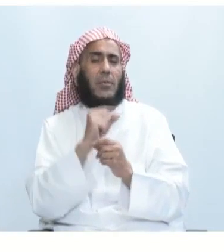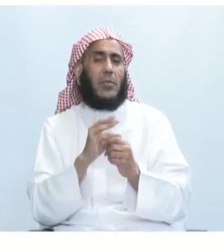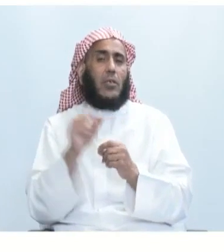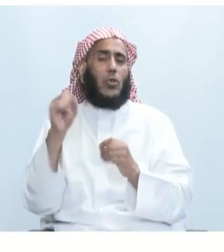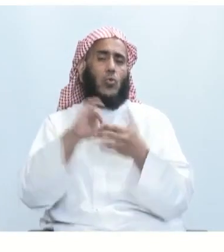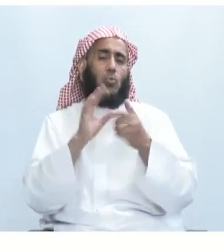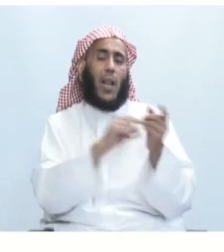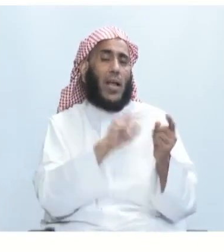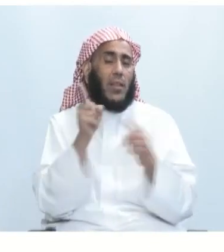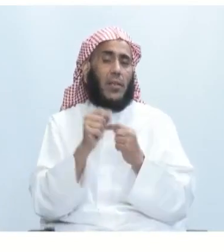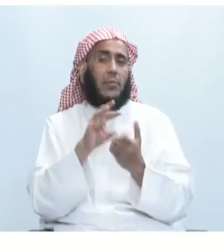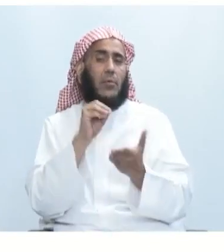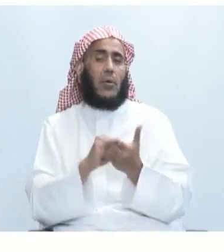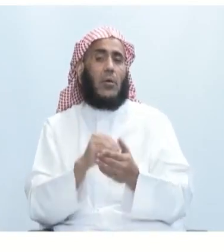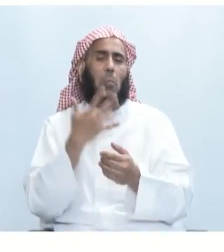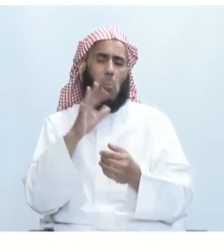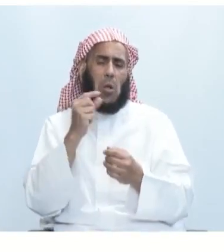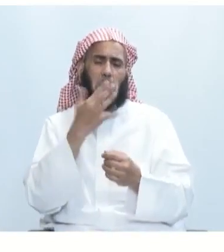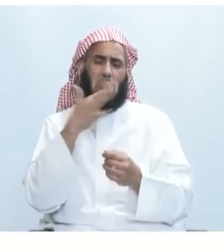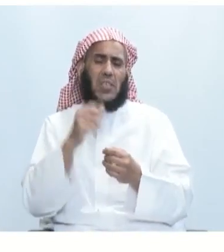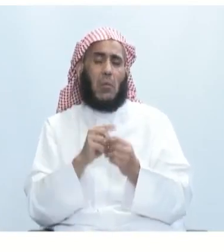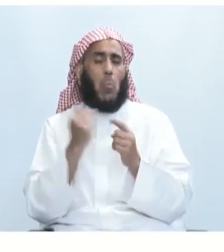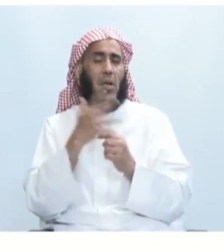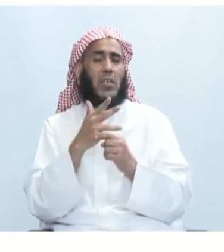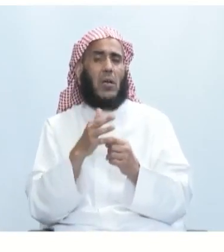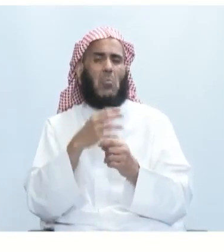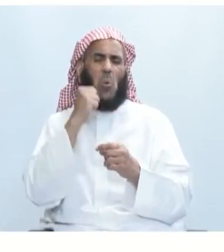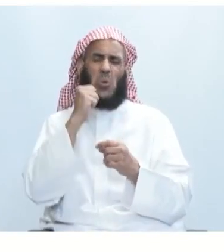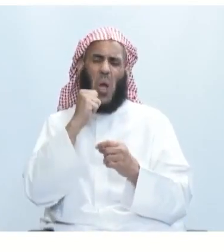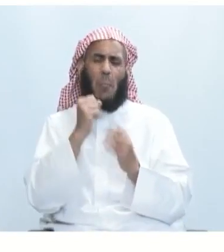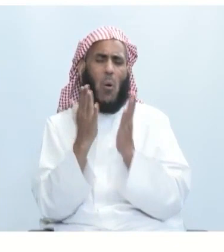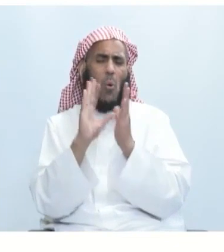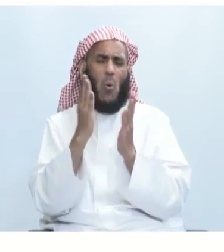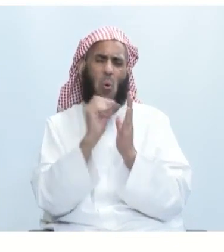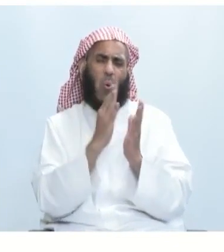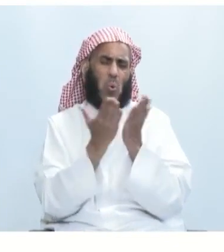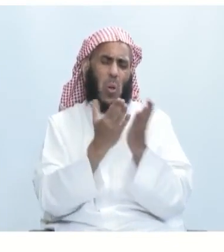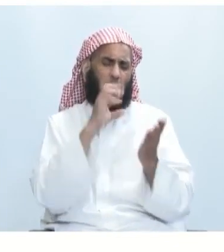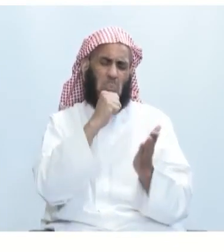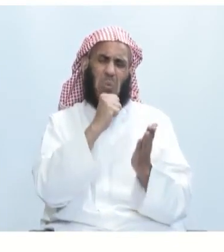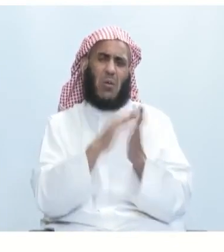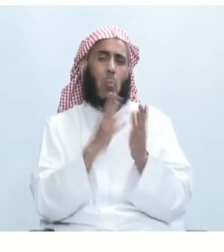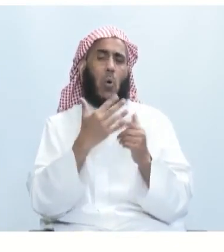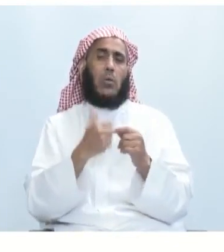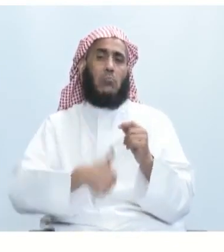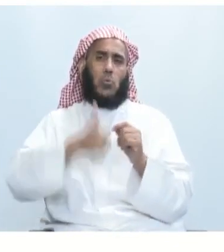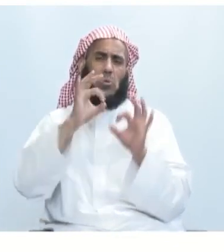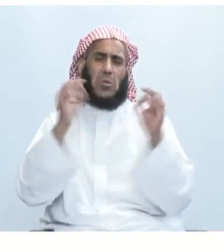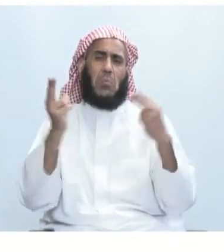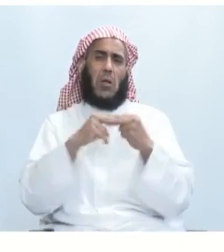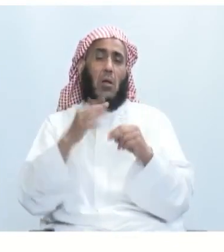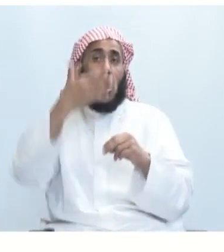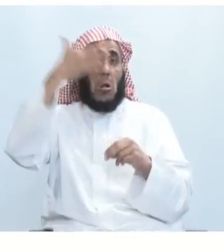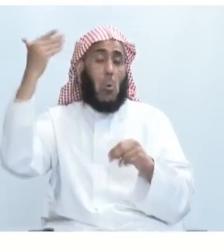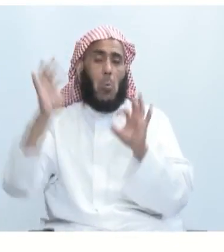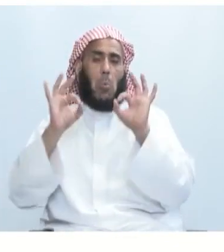زملائك عن عن ذلك مواد تفهمها مباشره مواد مثلا تجد صعوبه في فهم مصطلحاتها ومواد اجيدها تماما كالخبر